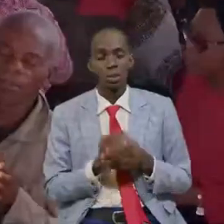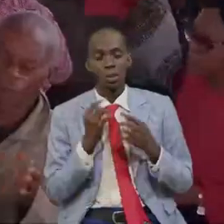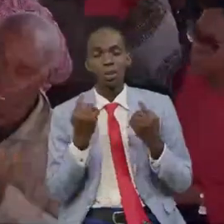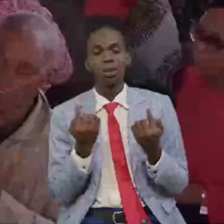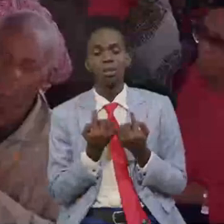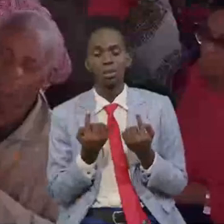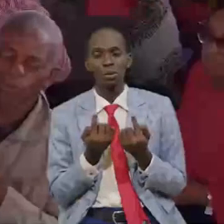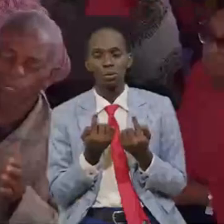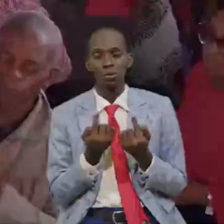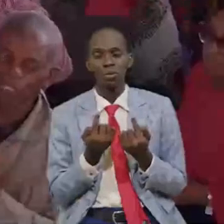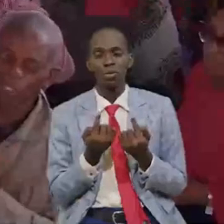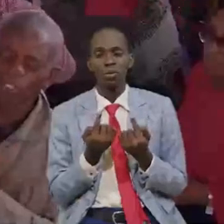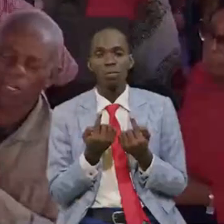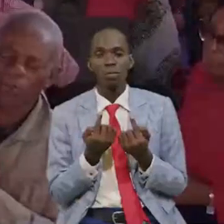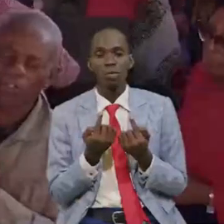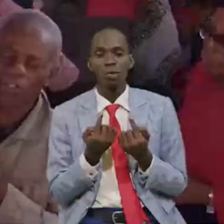Le péché,